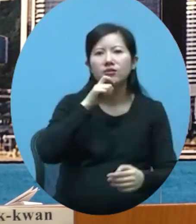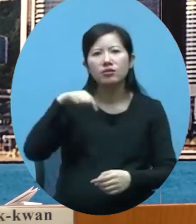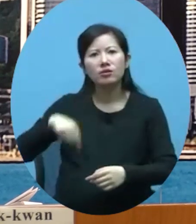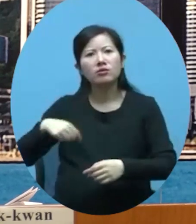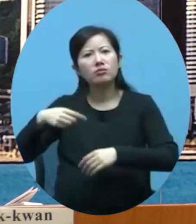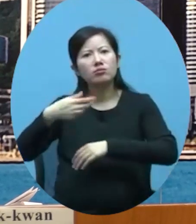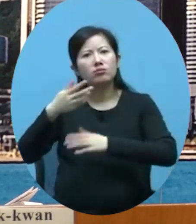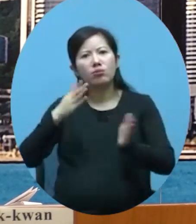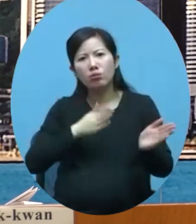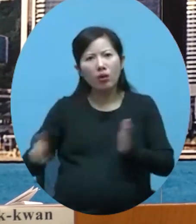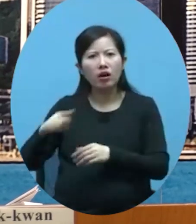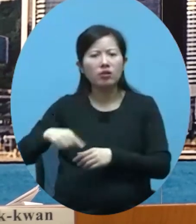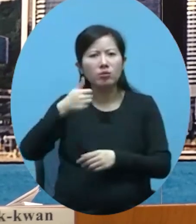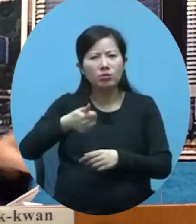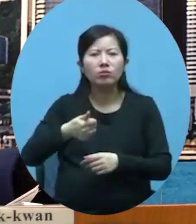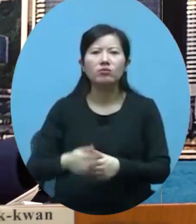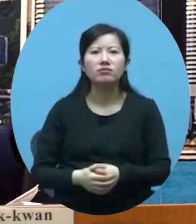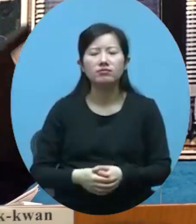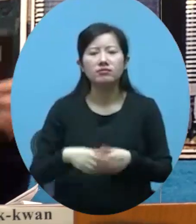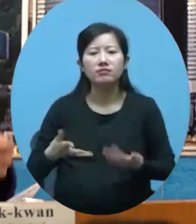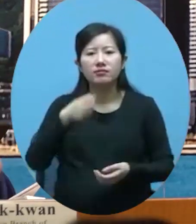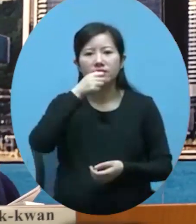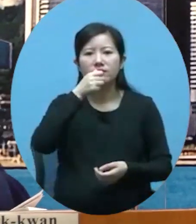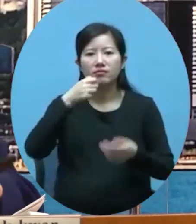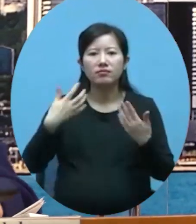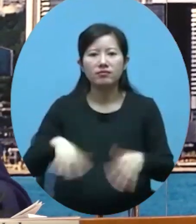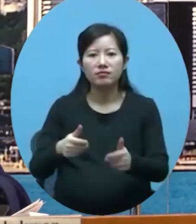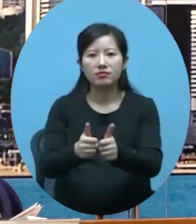施希望市民明白好 記者會結束 多謝各位謝謝